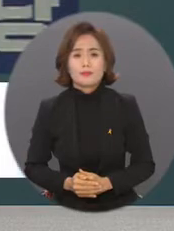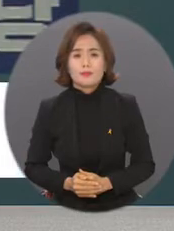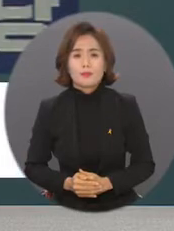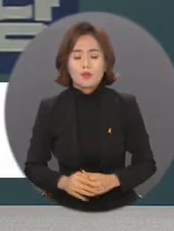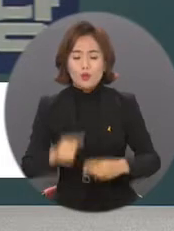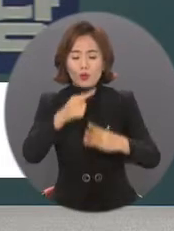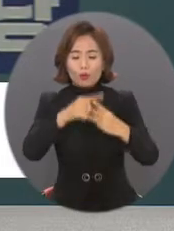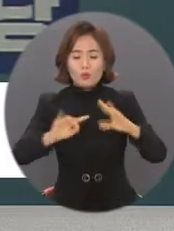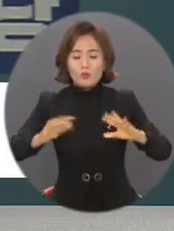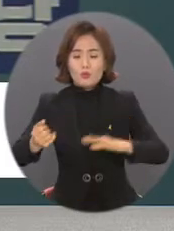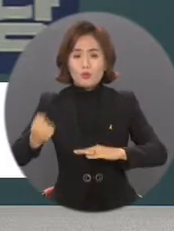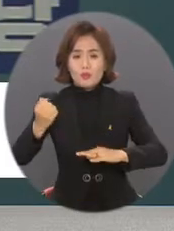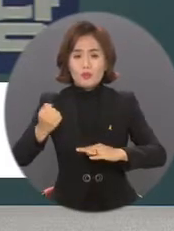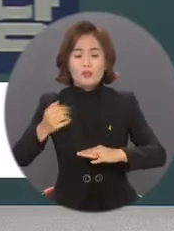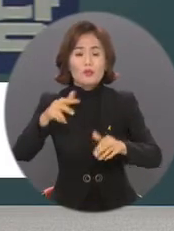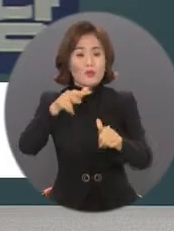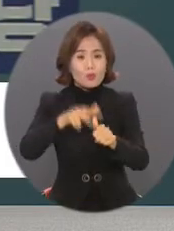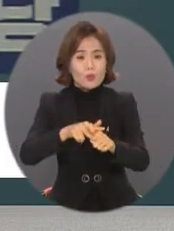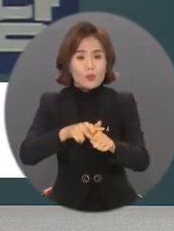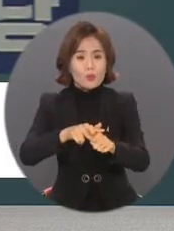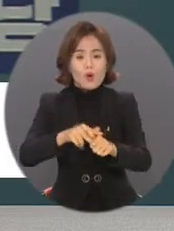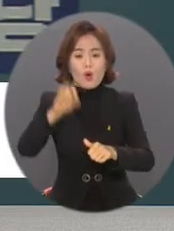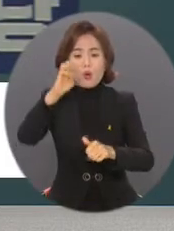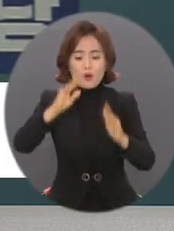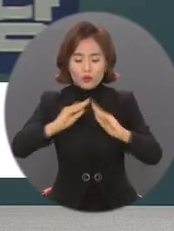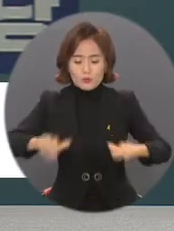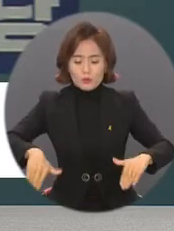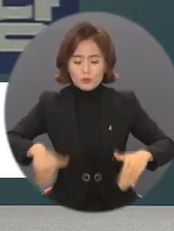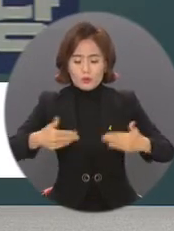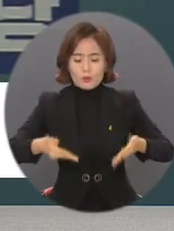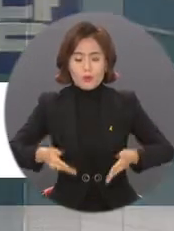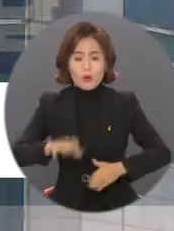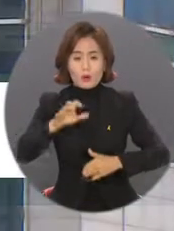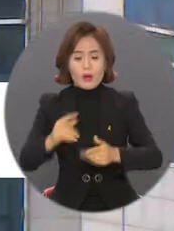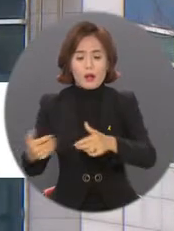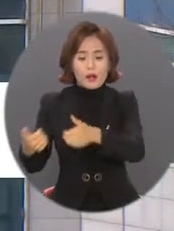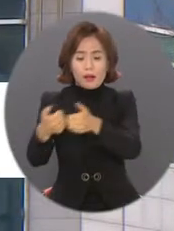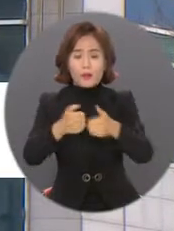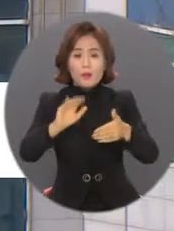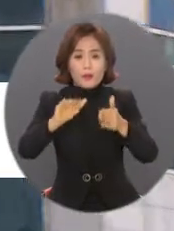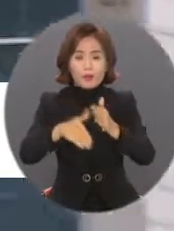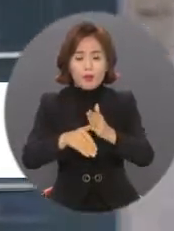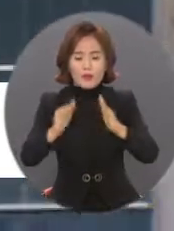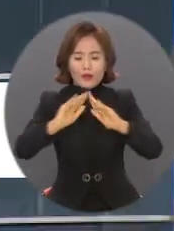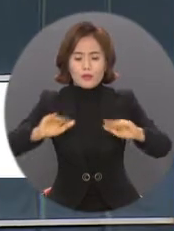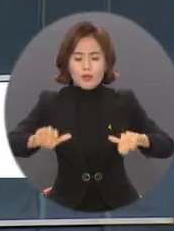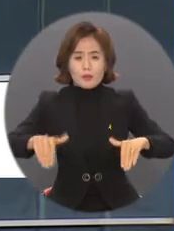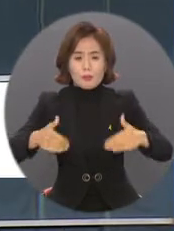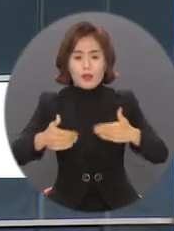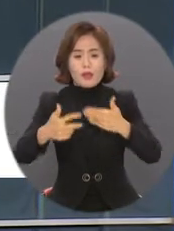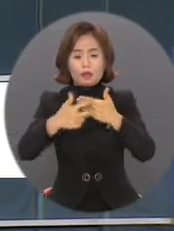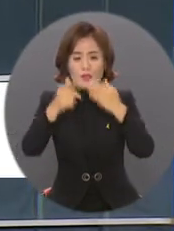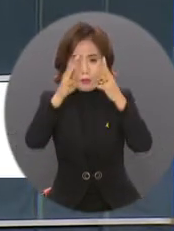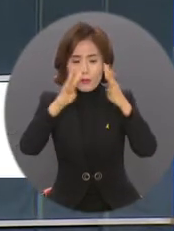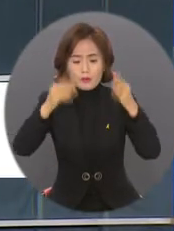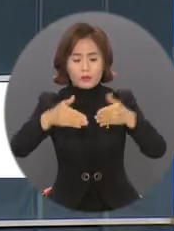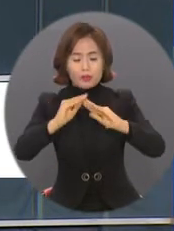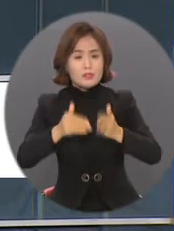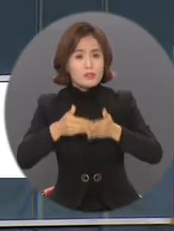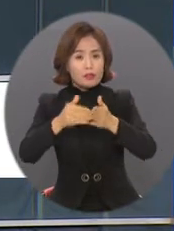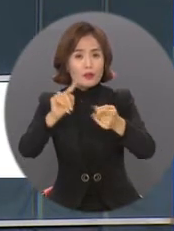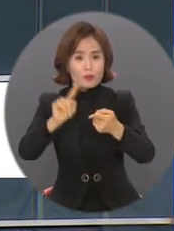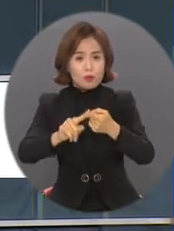윤석열 국민의 힘 대선후보가 재경 광주 전남 향우 의 간담회에서 전남대 의대 분원 설치를 제안한 것과